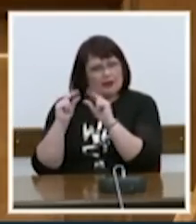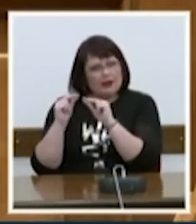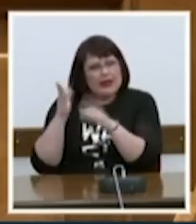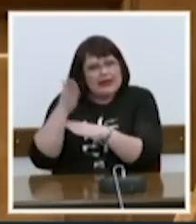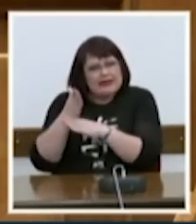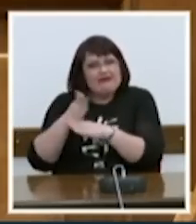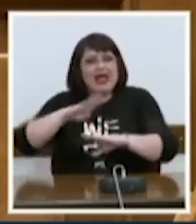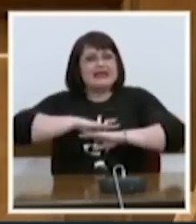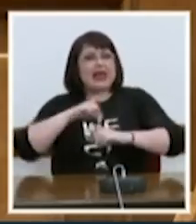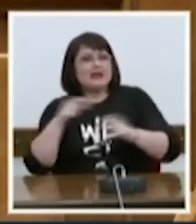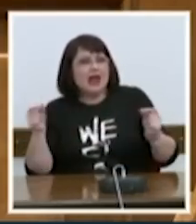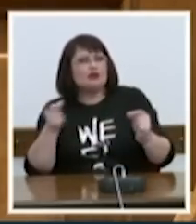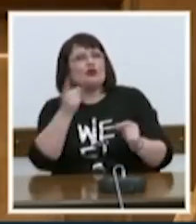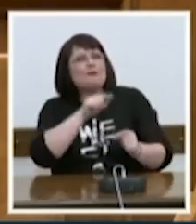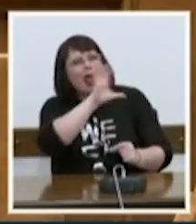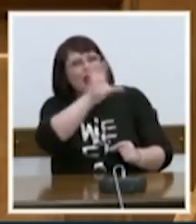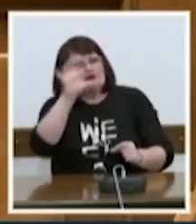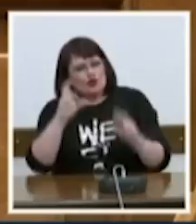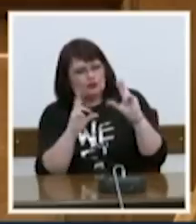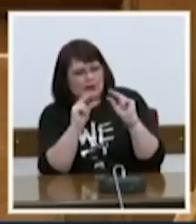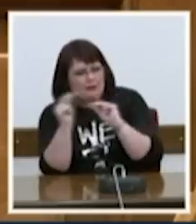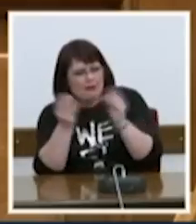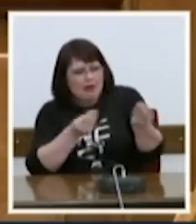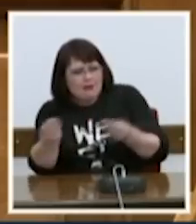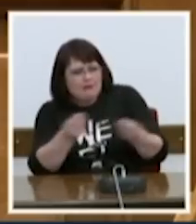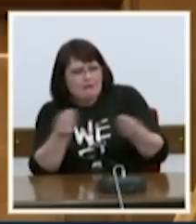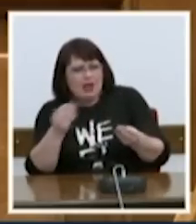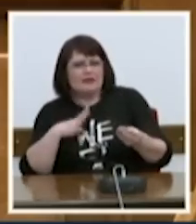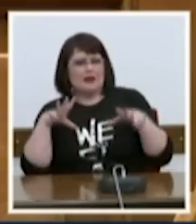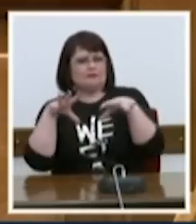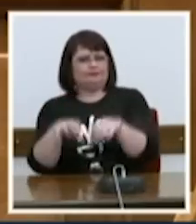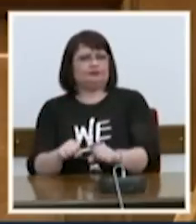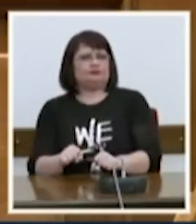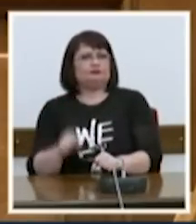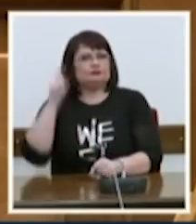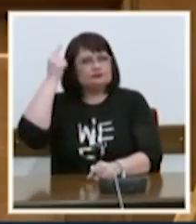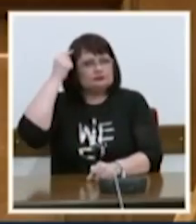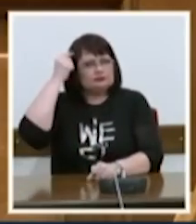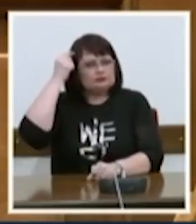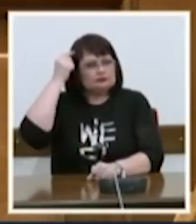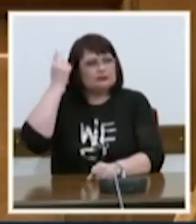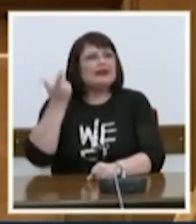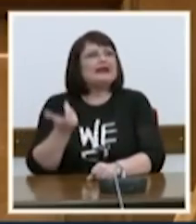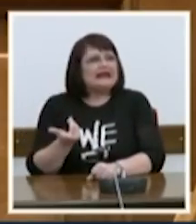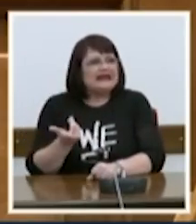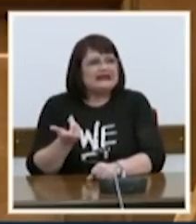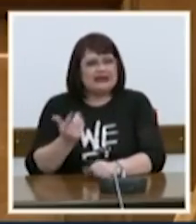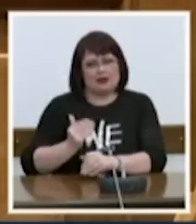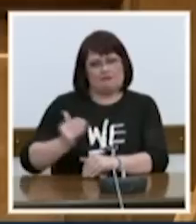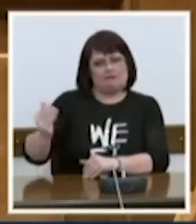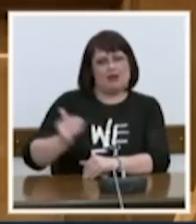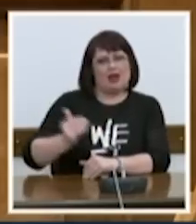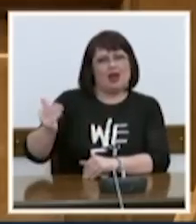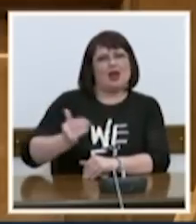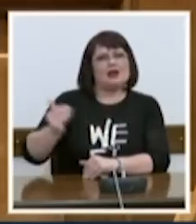το ΝΑΤΟ και με άλλους, προκειμένου να την κρατήσουν πάση θυσία στη Στρούγκα, μακριά βέβαια από την αγκαλιά